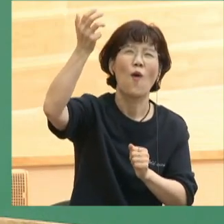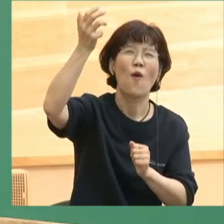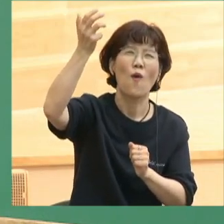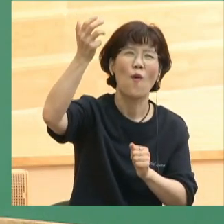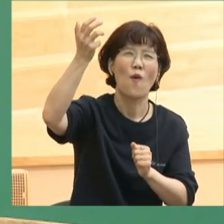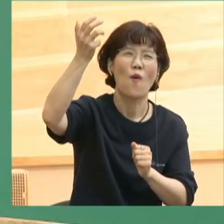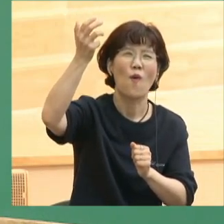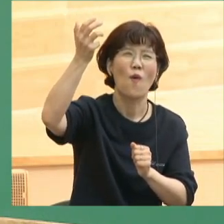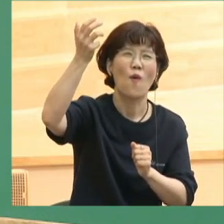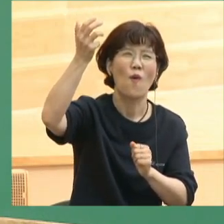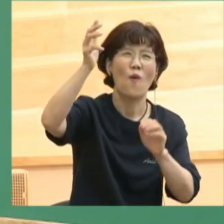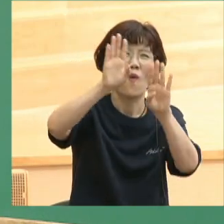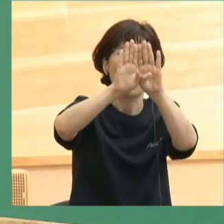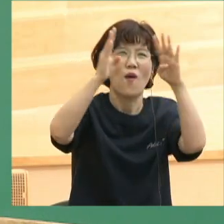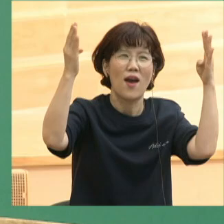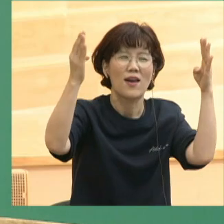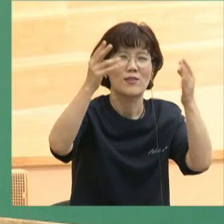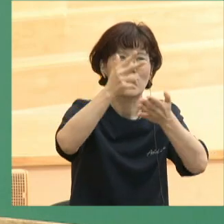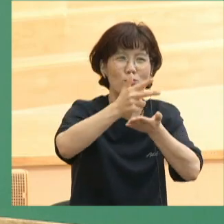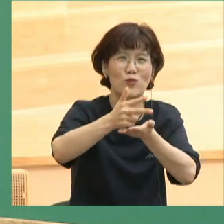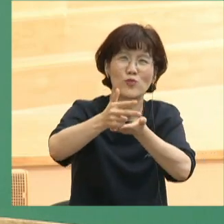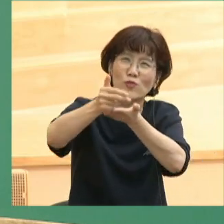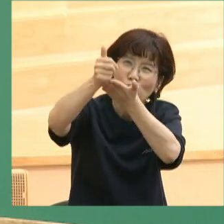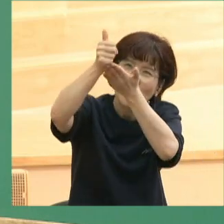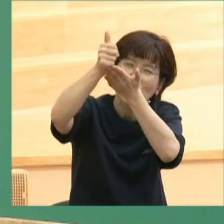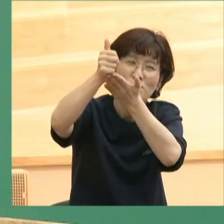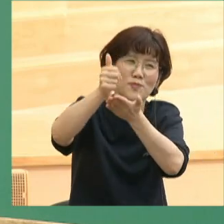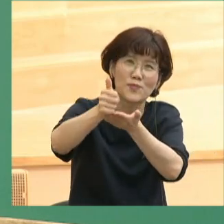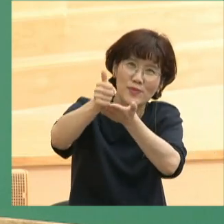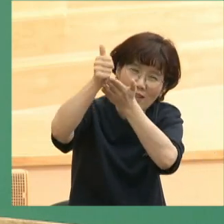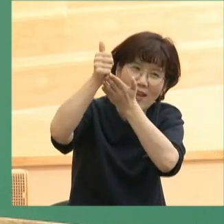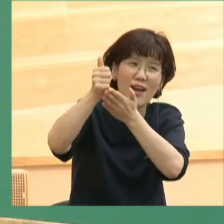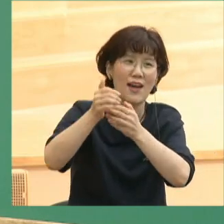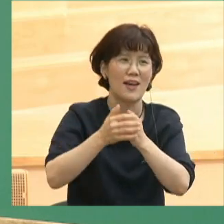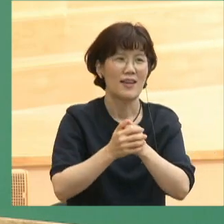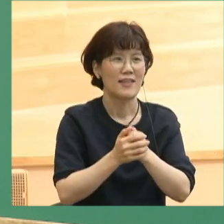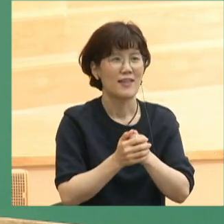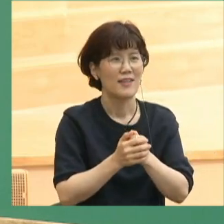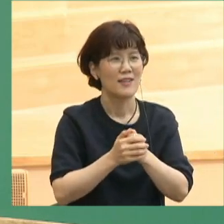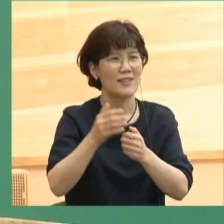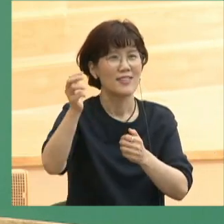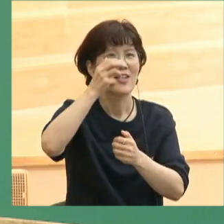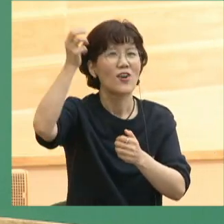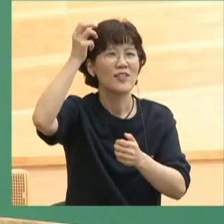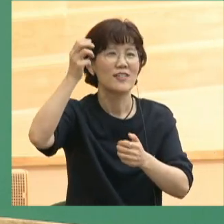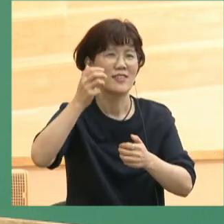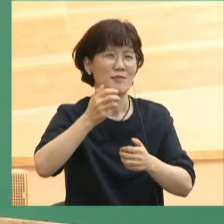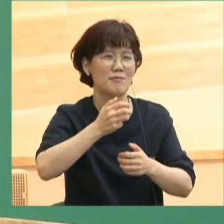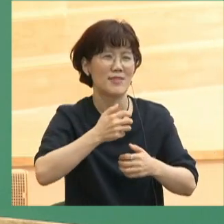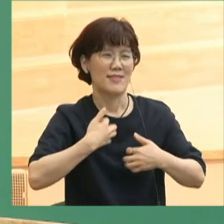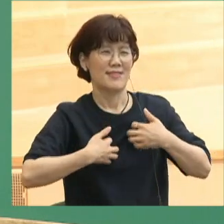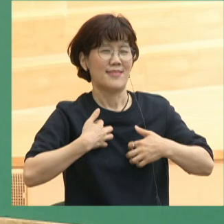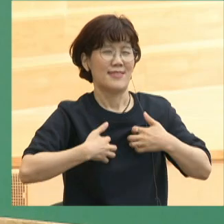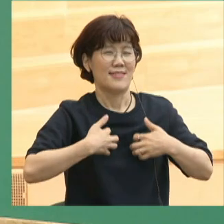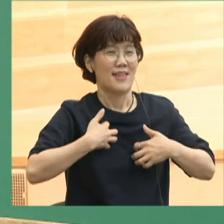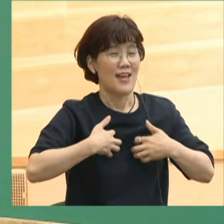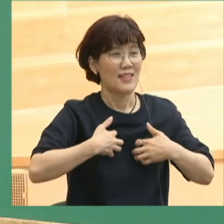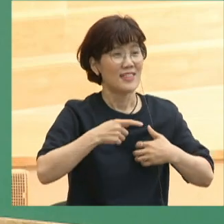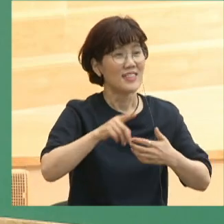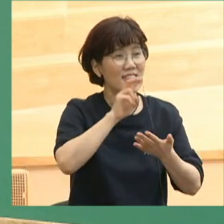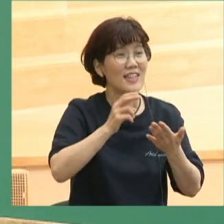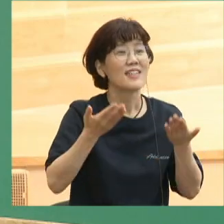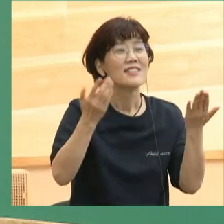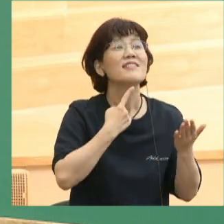영혼이 다 오픈되어서 주님을 높이는 그런 찬양, 성령님이 희열을 느낄 만한 그런 찬양을 심고 있는지.